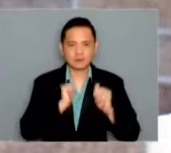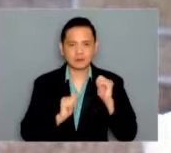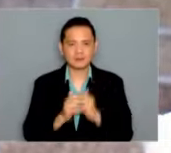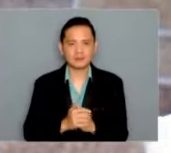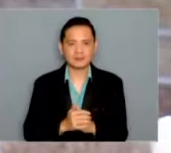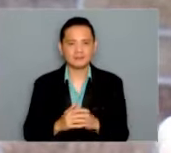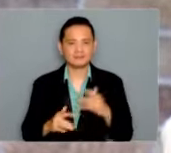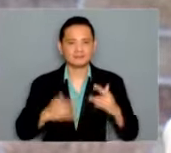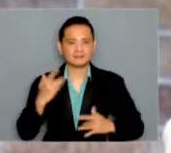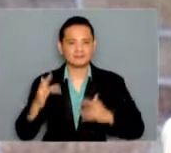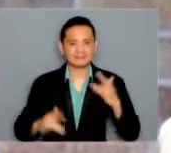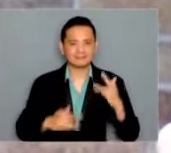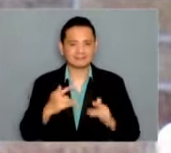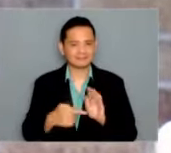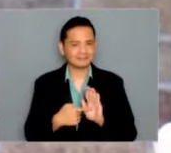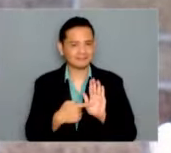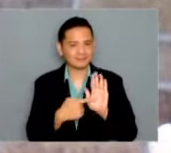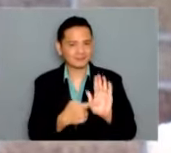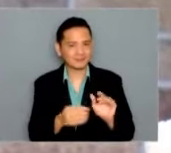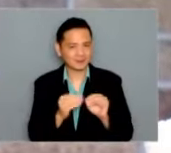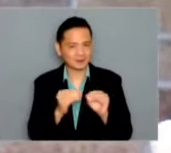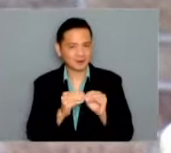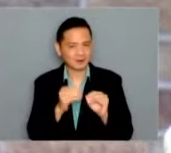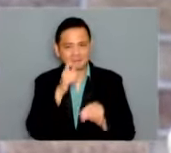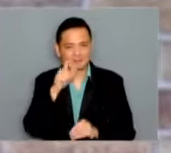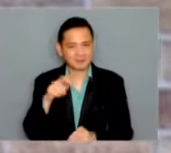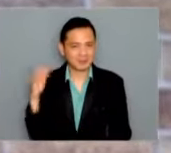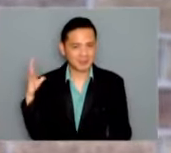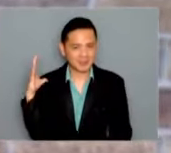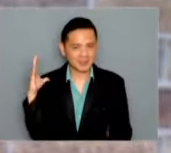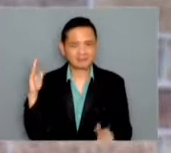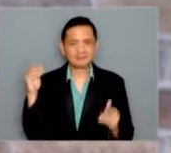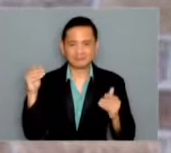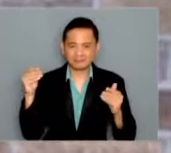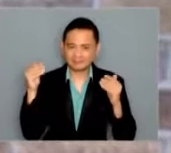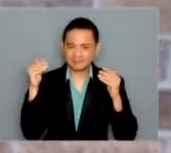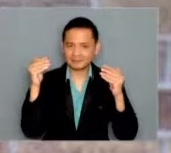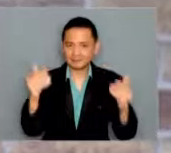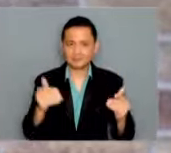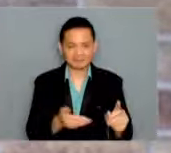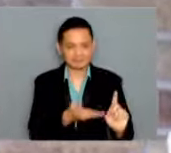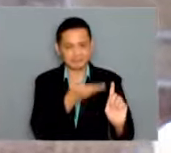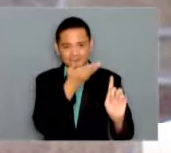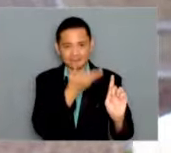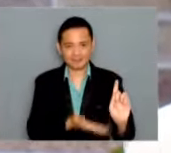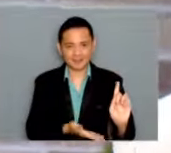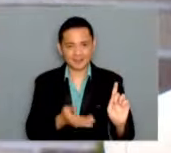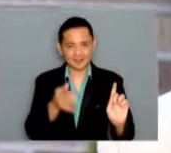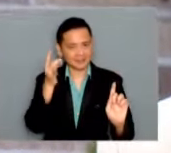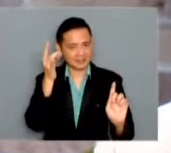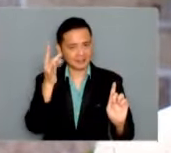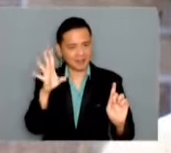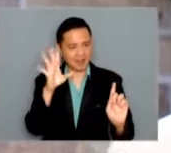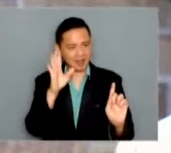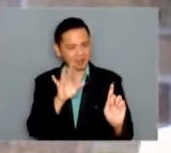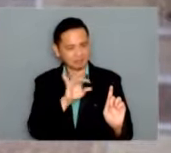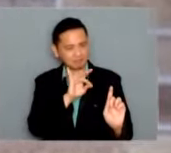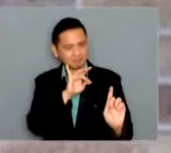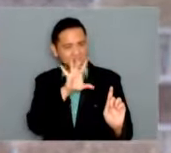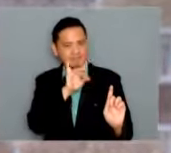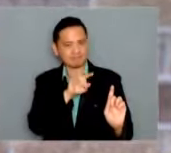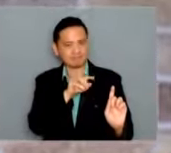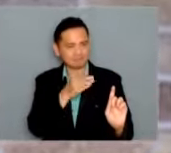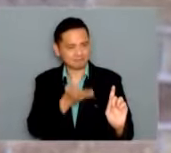kapatid. Kaya naman po, huwag natin patagalin pa. I-welcome na natin ang nag-iisang! Wow! Totoo naman! Totoo!